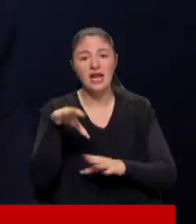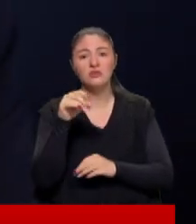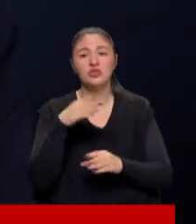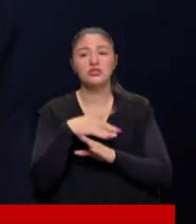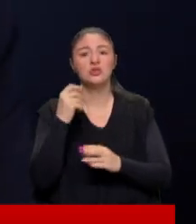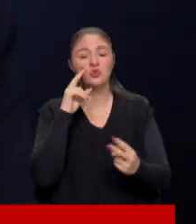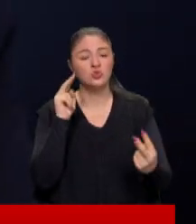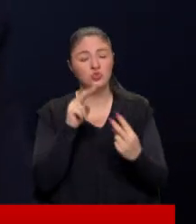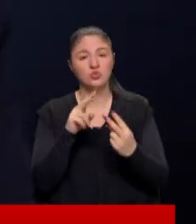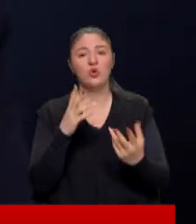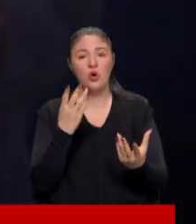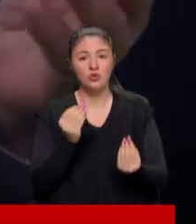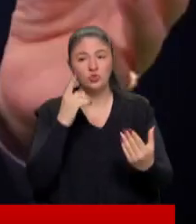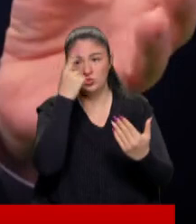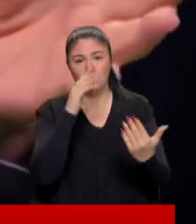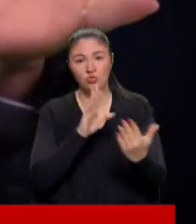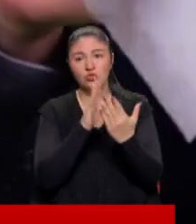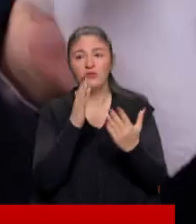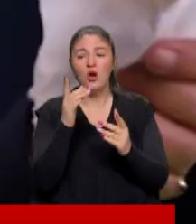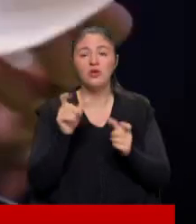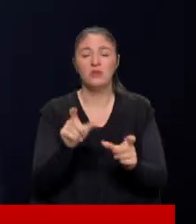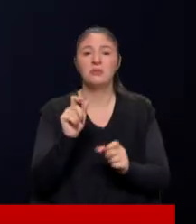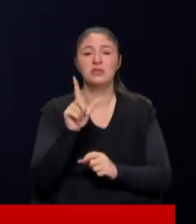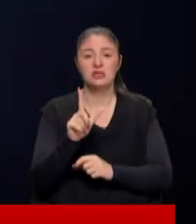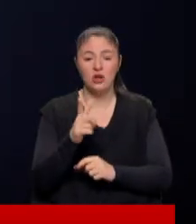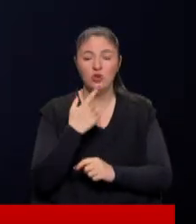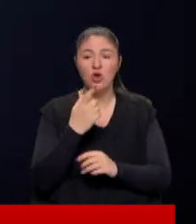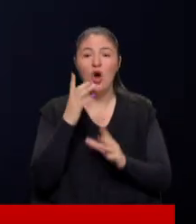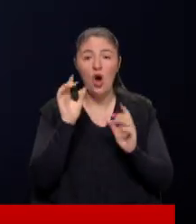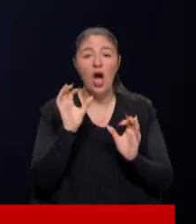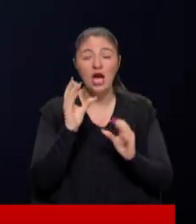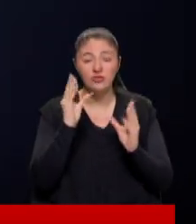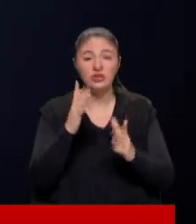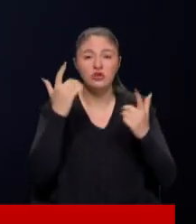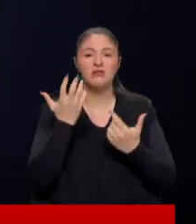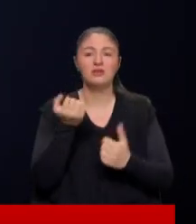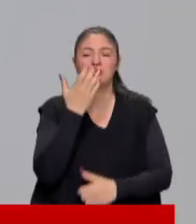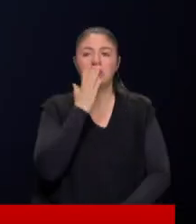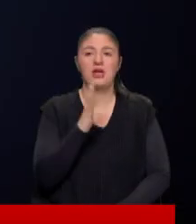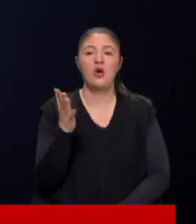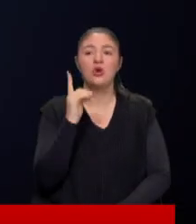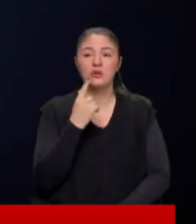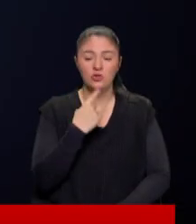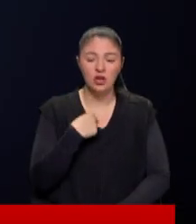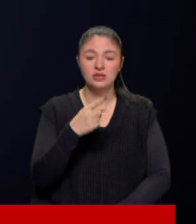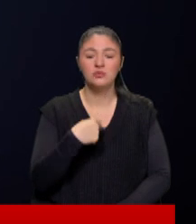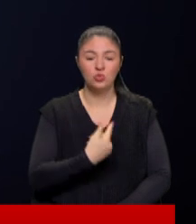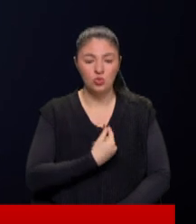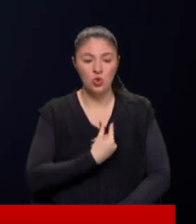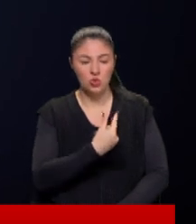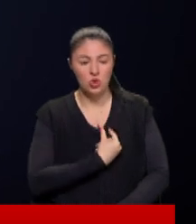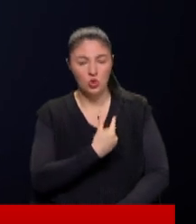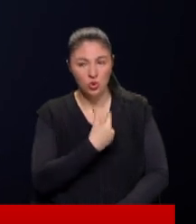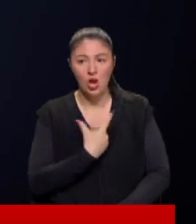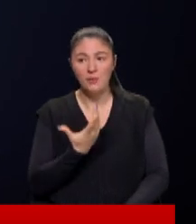gerçekle yüzleşmesini ve önlem alınmasını istiyor. En çok da sorumluluk alınmasını bekliyor. Diyorlar ki hocam sen bizi uyarıyorsun